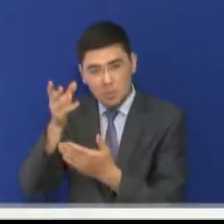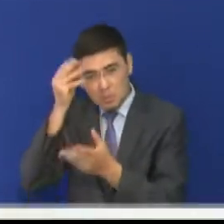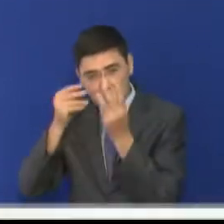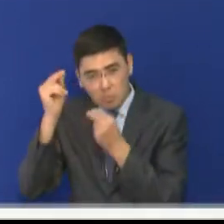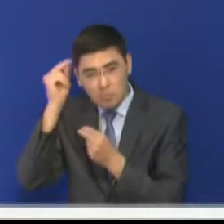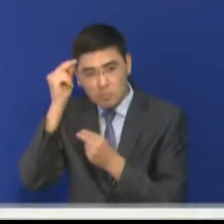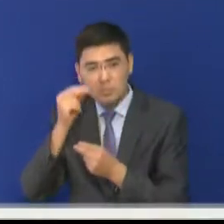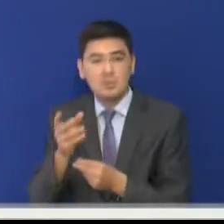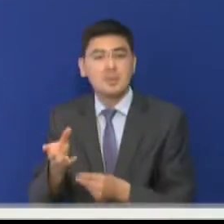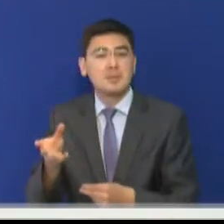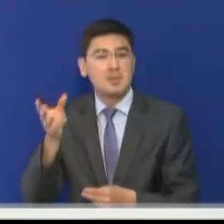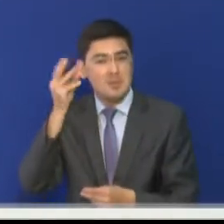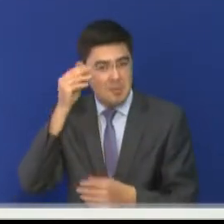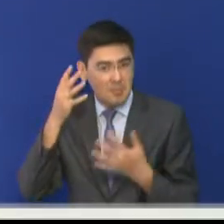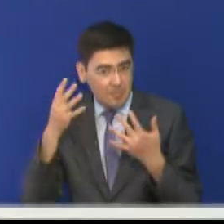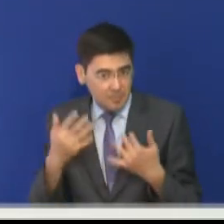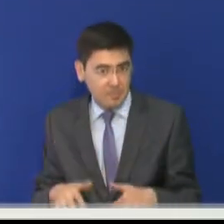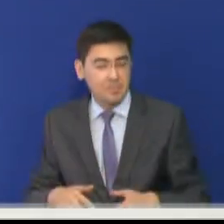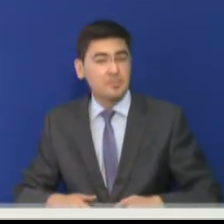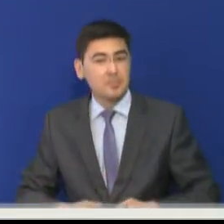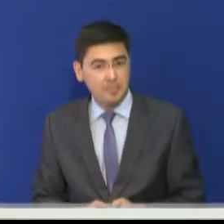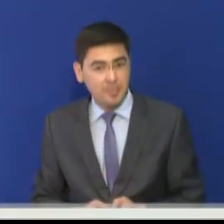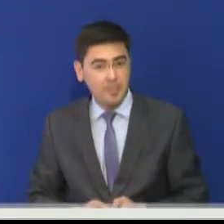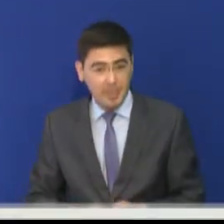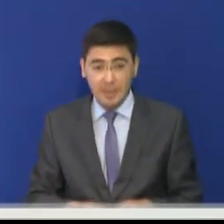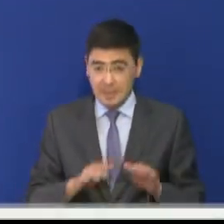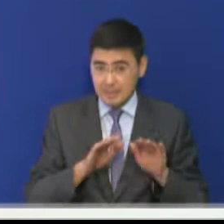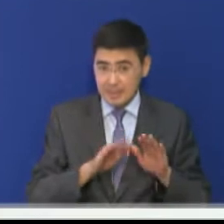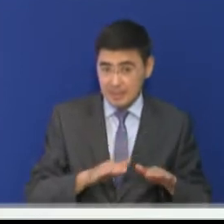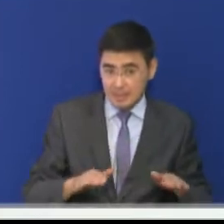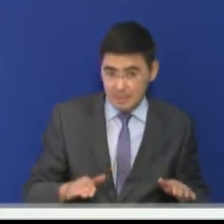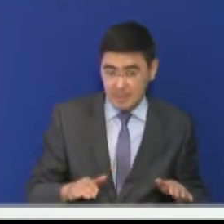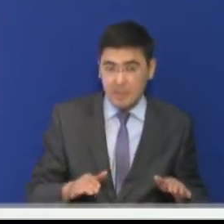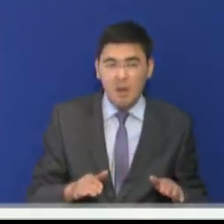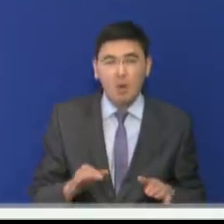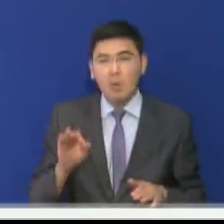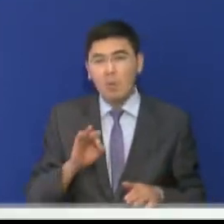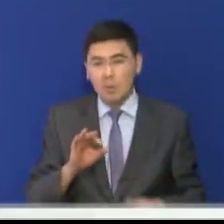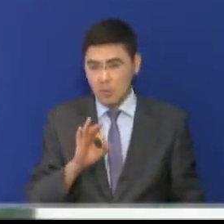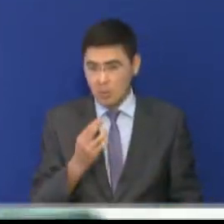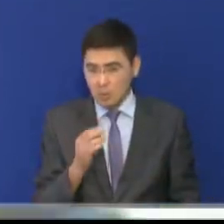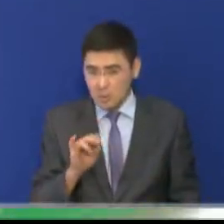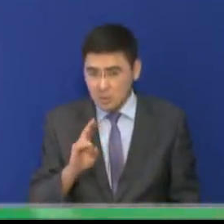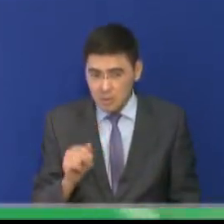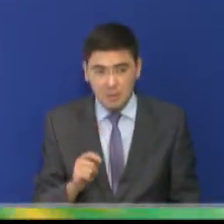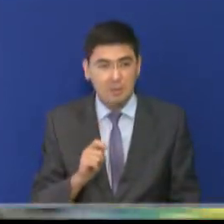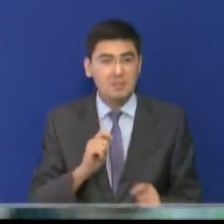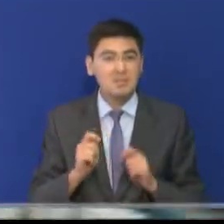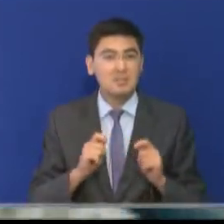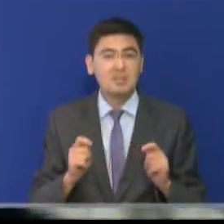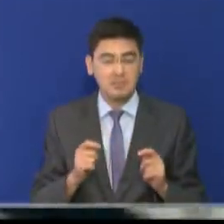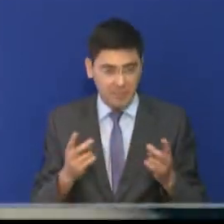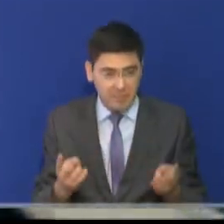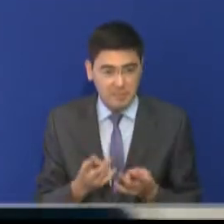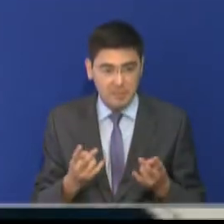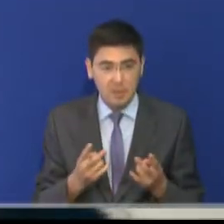меңгеруде. Бүгінде жұмыстың қорытындысы шығарылуда. Оқушылар бөлім бойынша жиынтық бағалау жұмыстарын тапсыру үстінде.